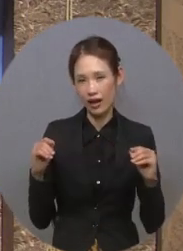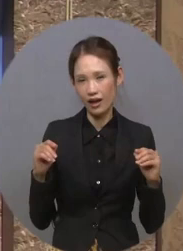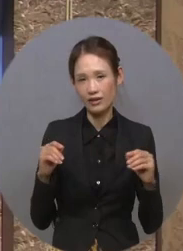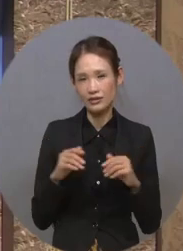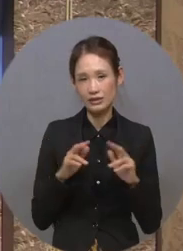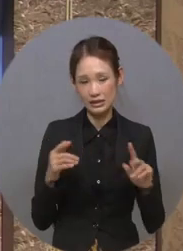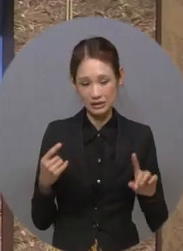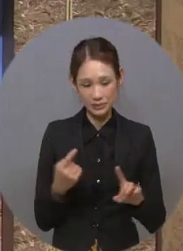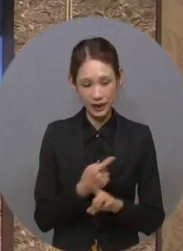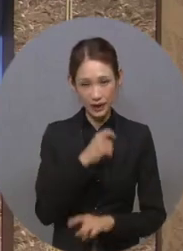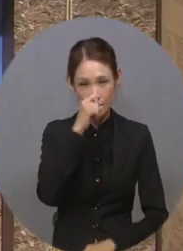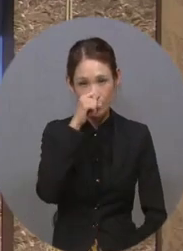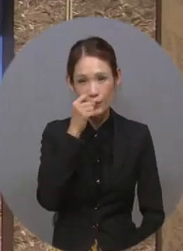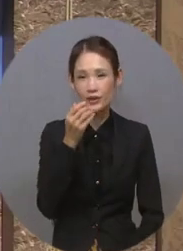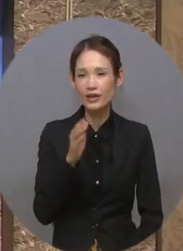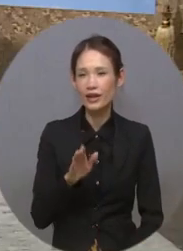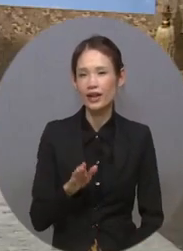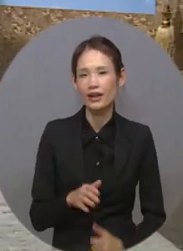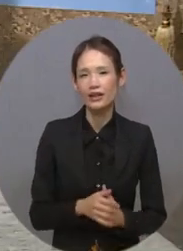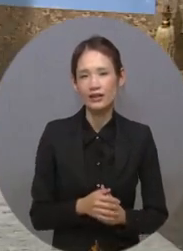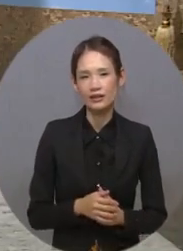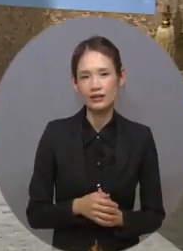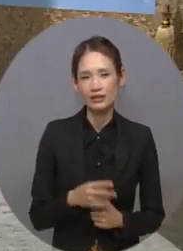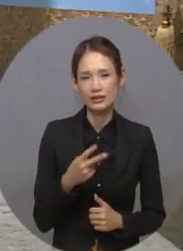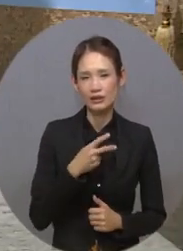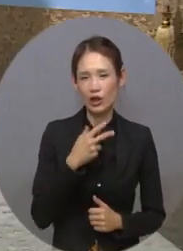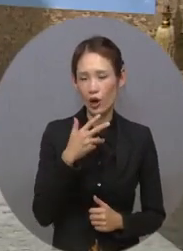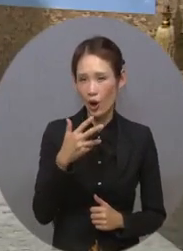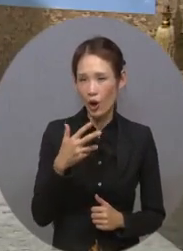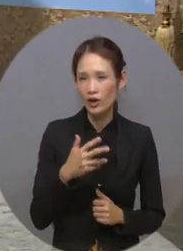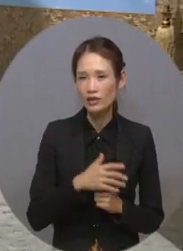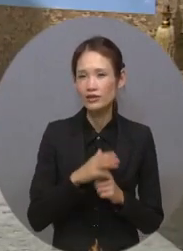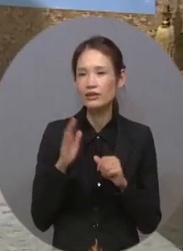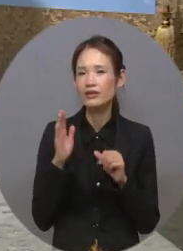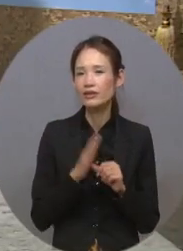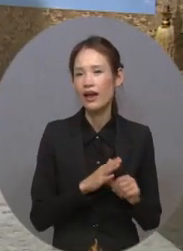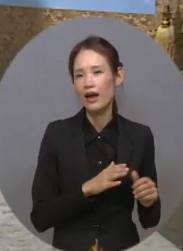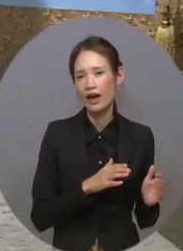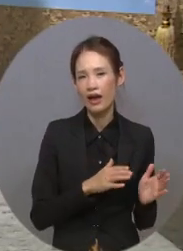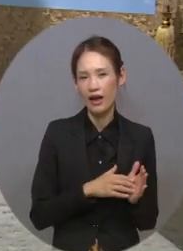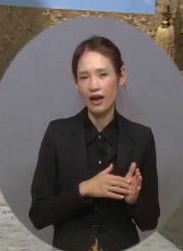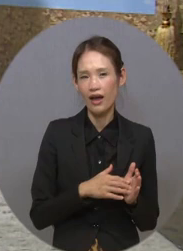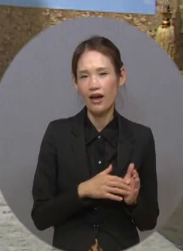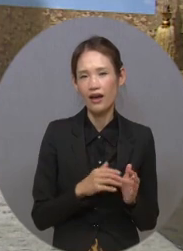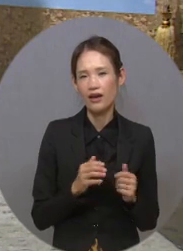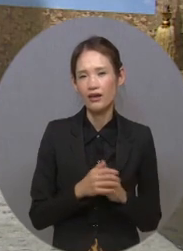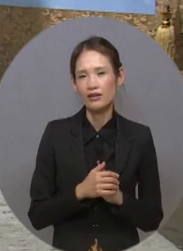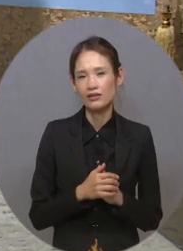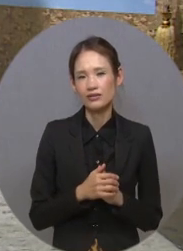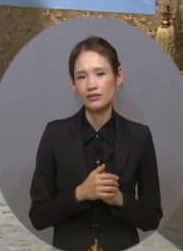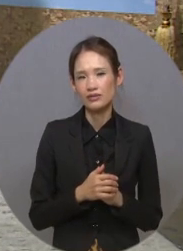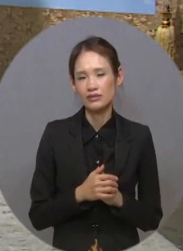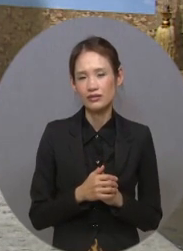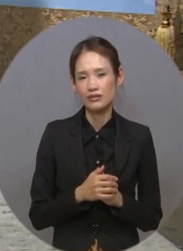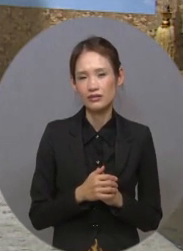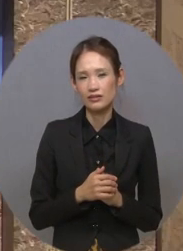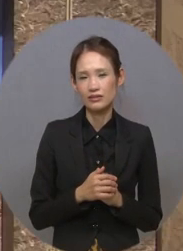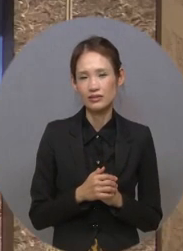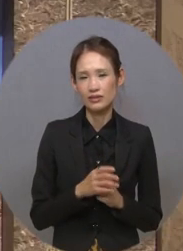지금은 좋아졌지만. 네. 근데 그때 당시에 2008년대 낙선을 했어요. 예. 그러다 보니까